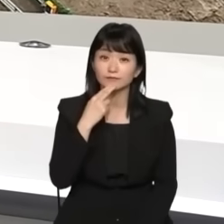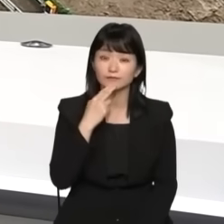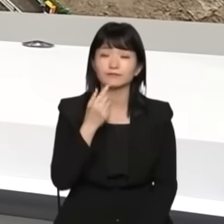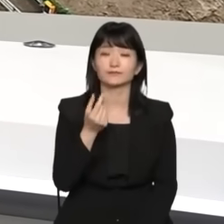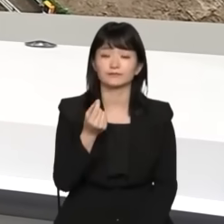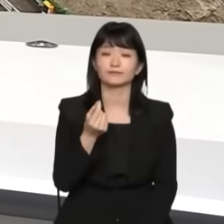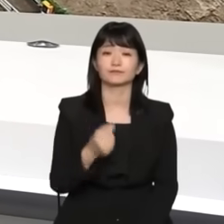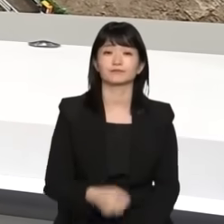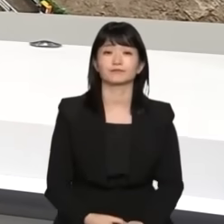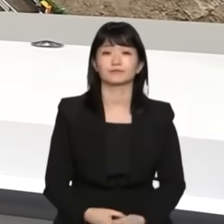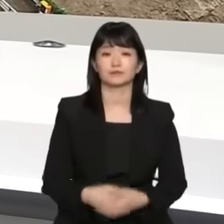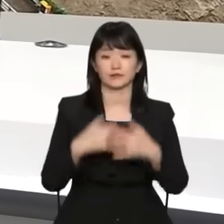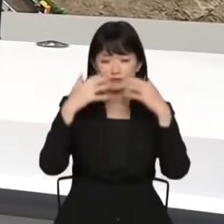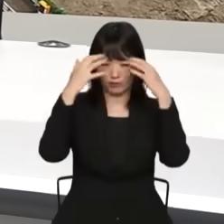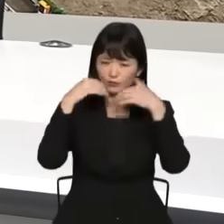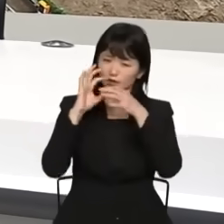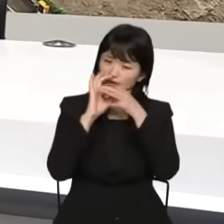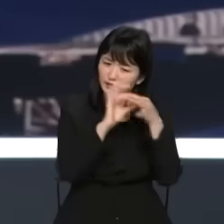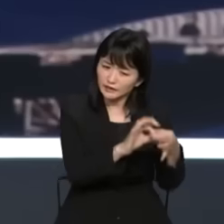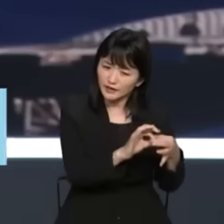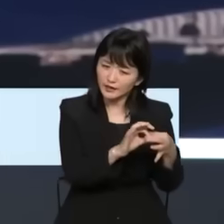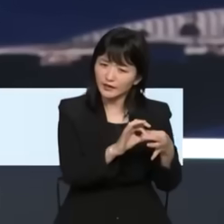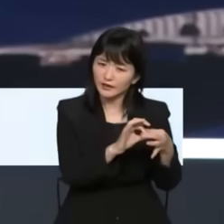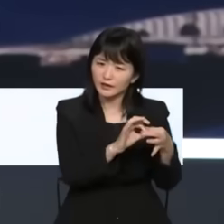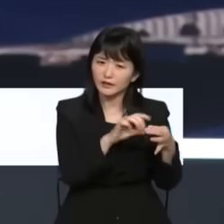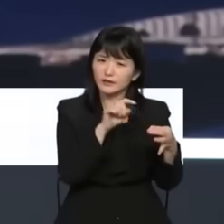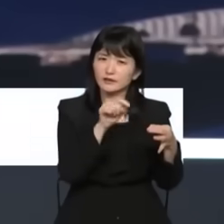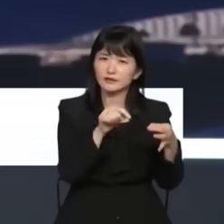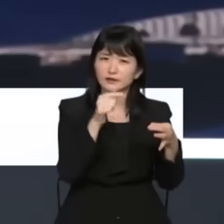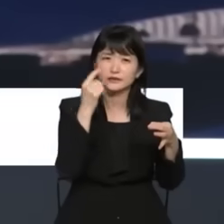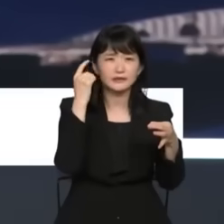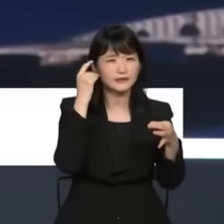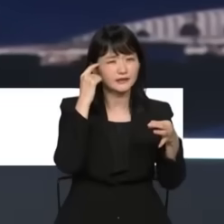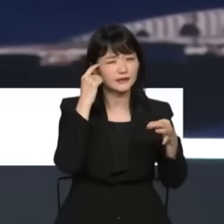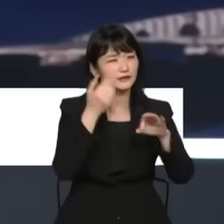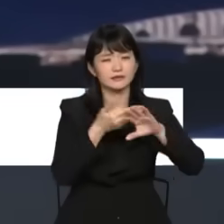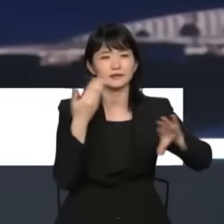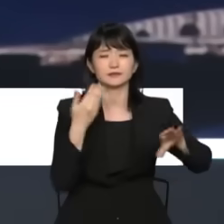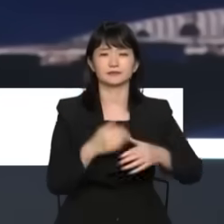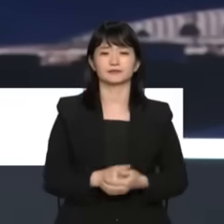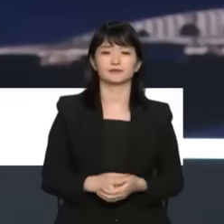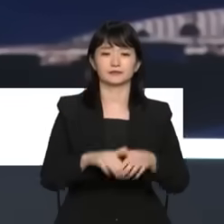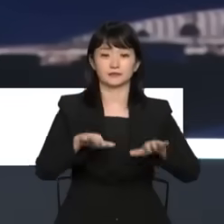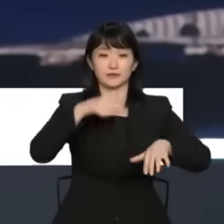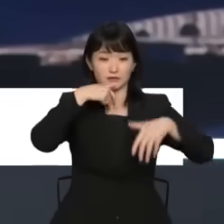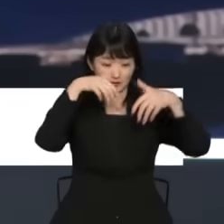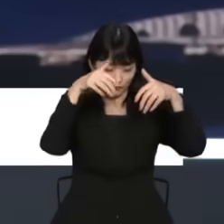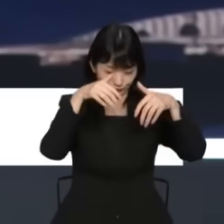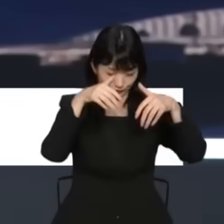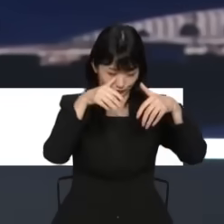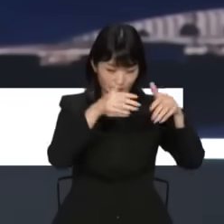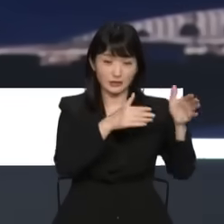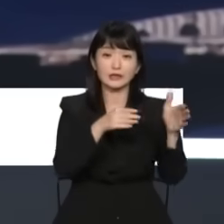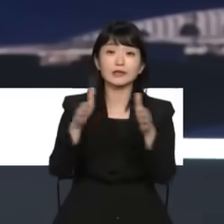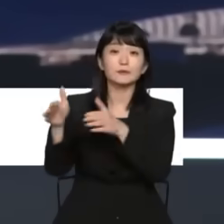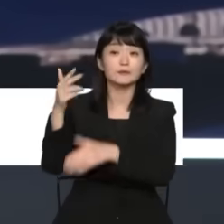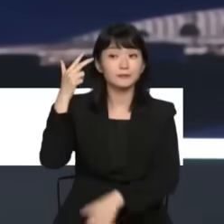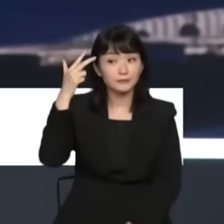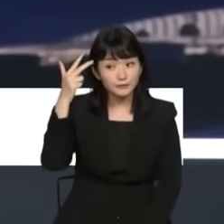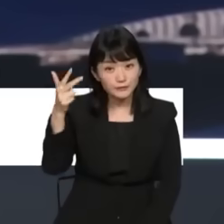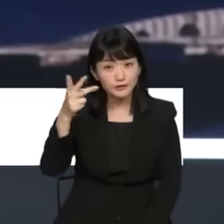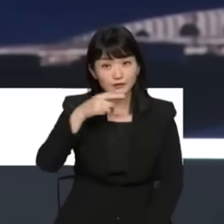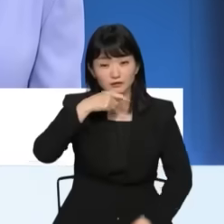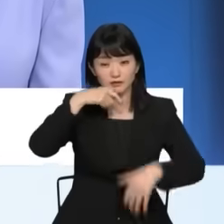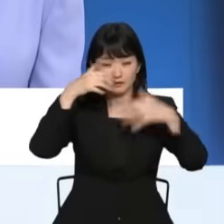뭐 더위가 지속이 되느냐 폭염이 지속되느냐는 좀 관점이 좀 다릅니다. 네. 일단 이번 비가 지나고 난 다음에 다음 주가 되면은